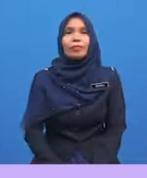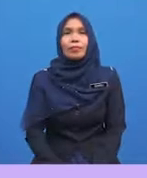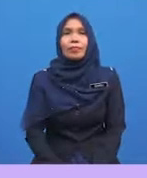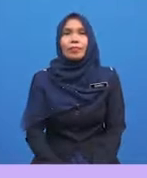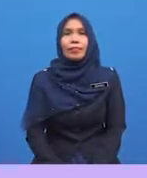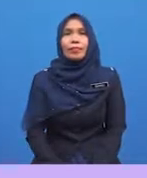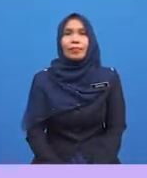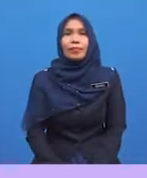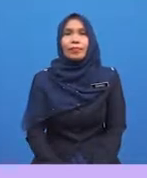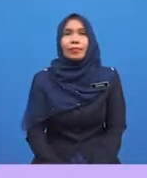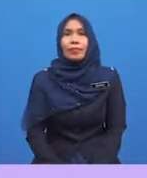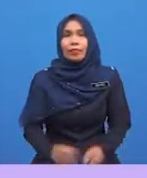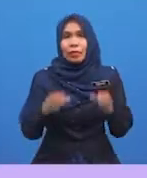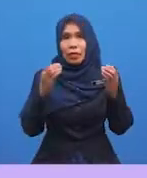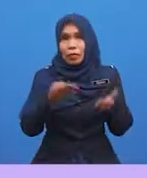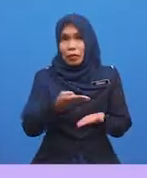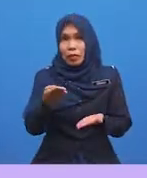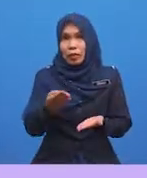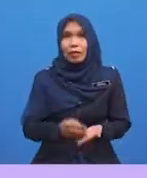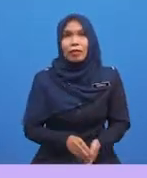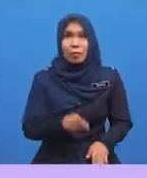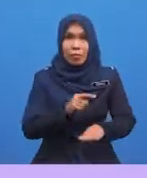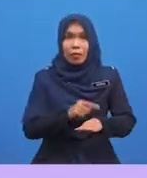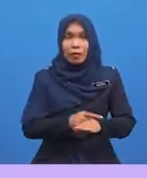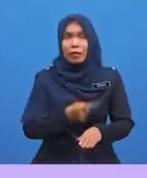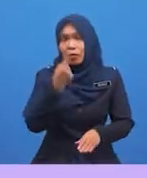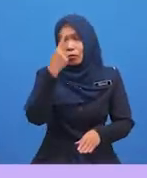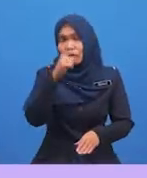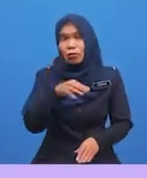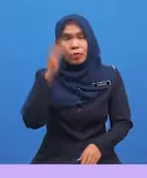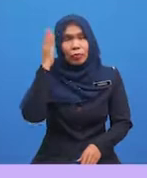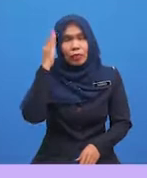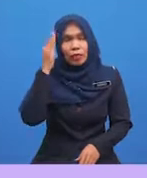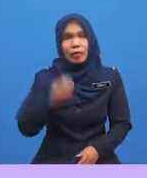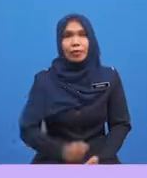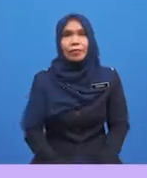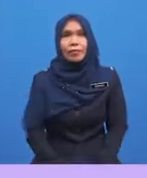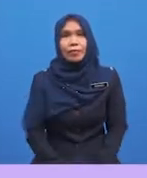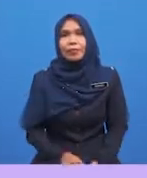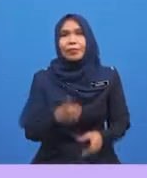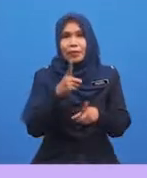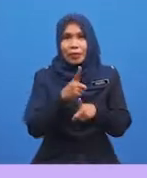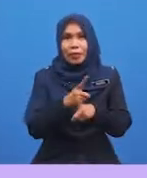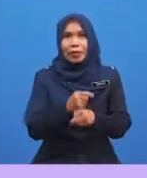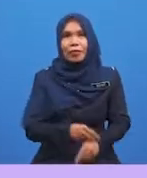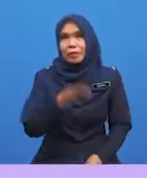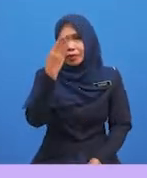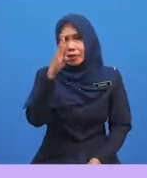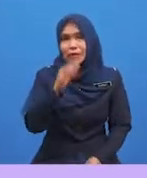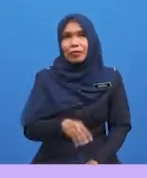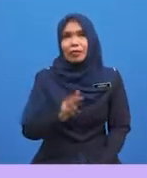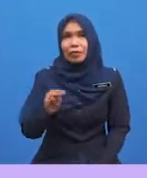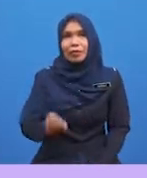beri sedikit masa untuk murid-murid fikirkan. Betul! Bijak